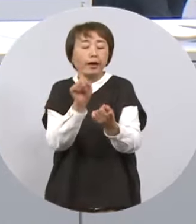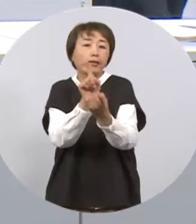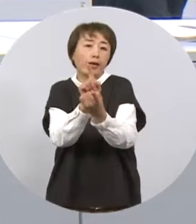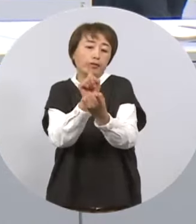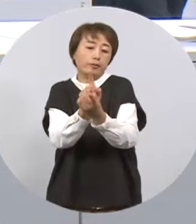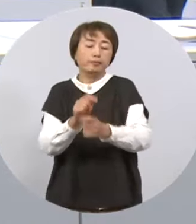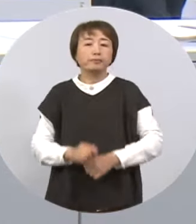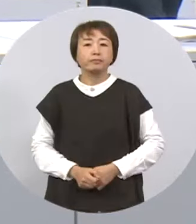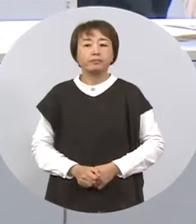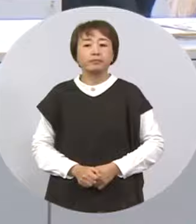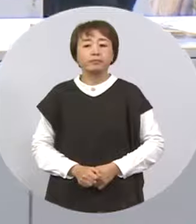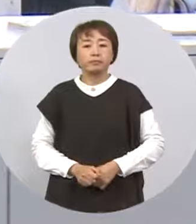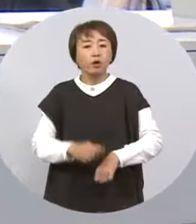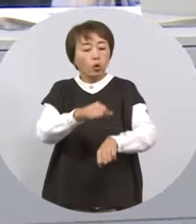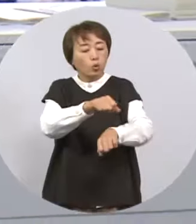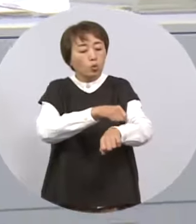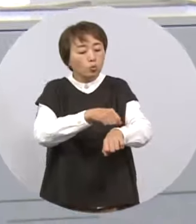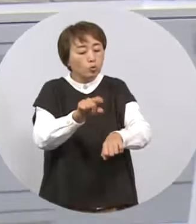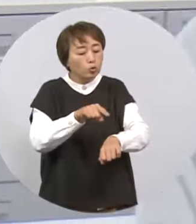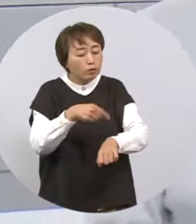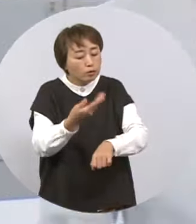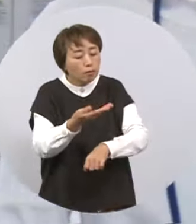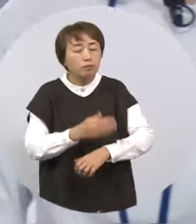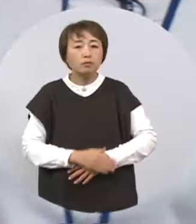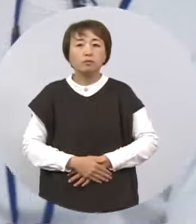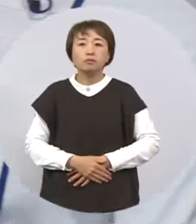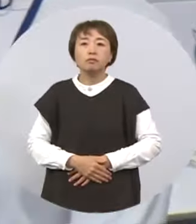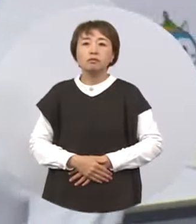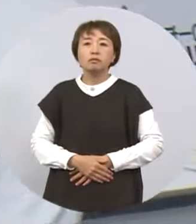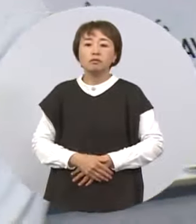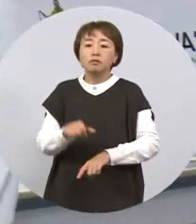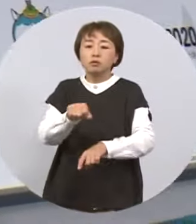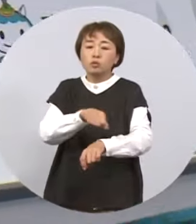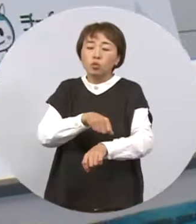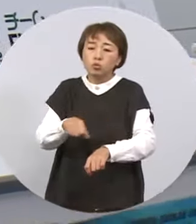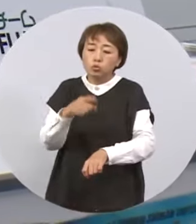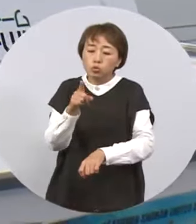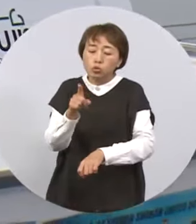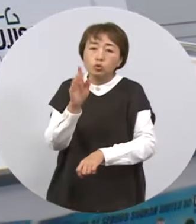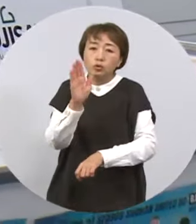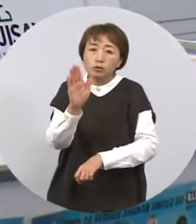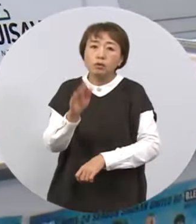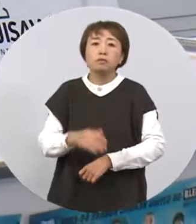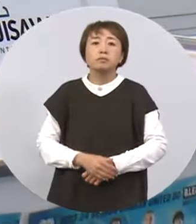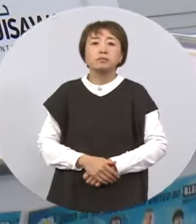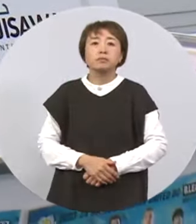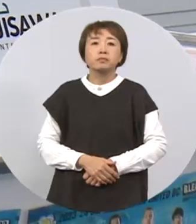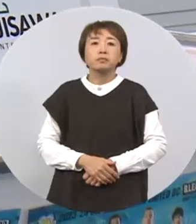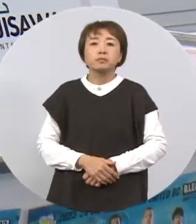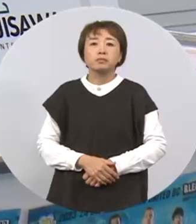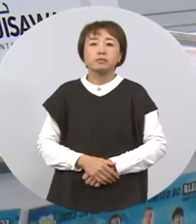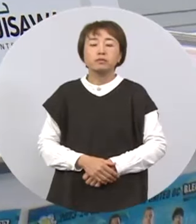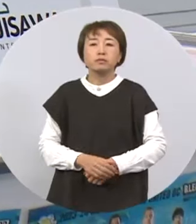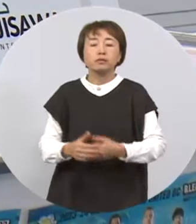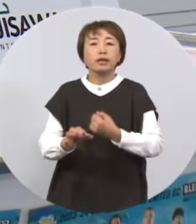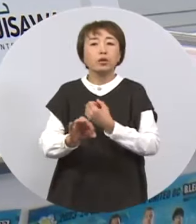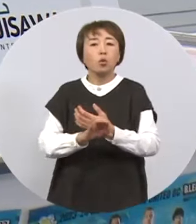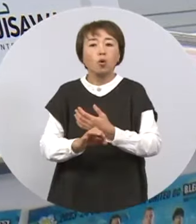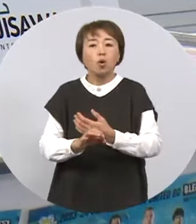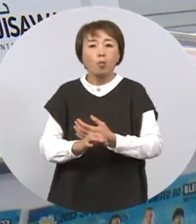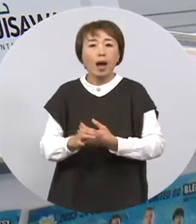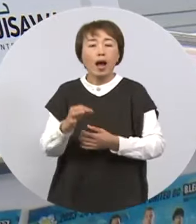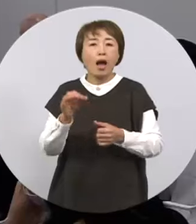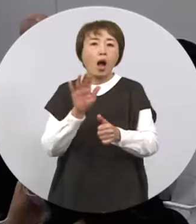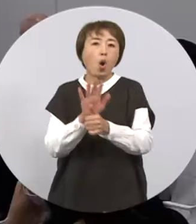の特徴というのはどういったところにありますか。 特徴としては、これが補助金だけを交付する制度ではな